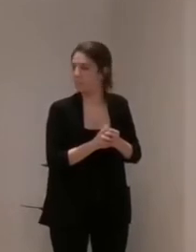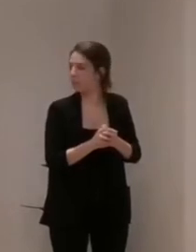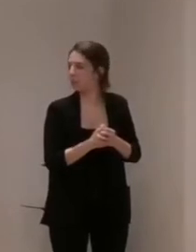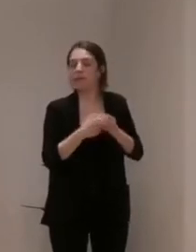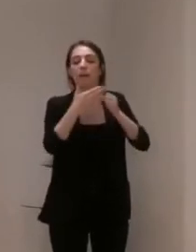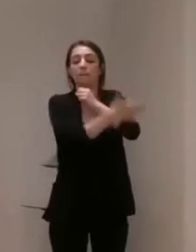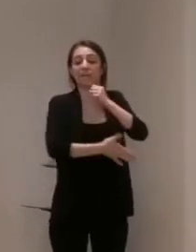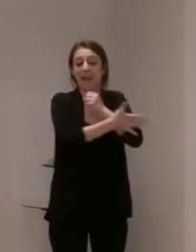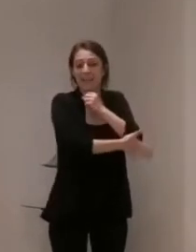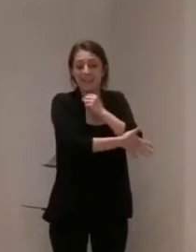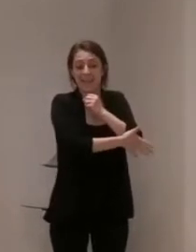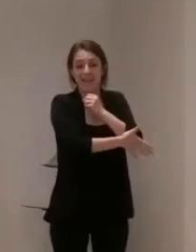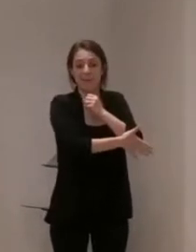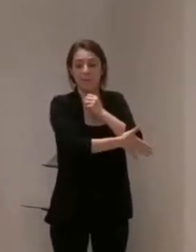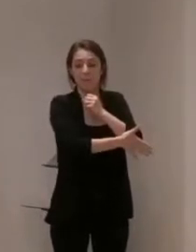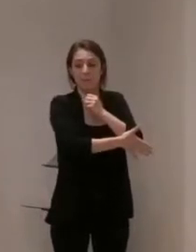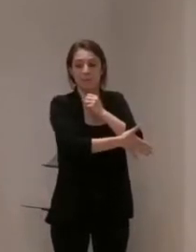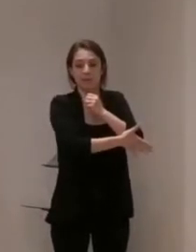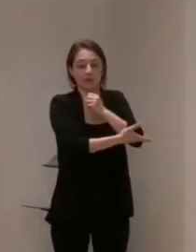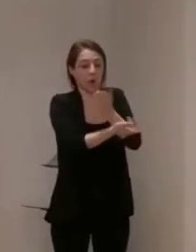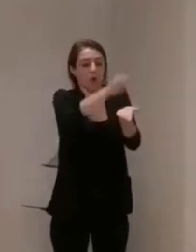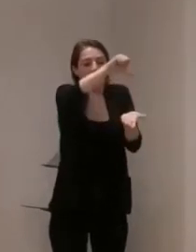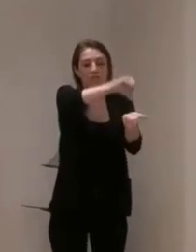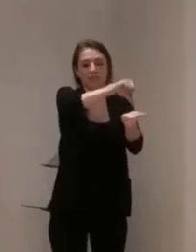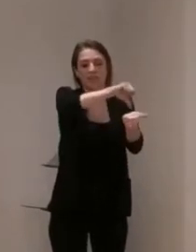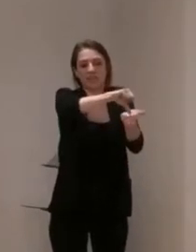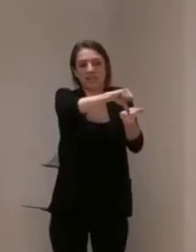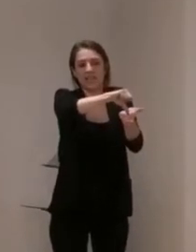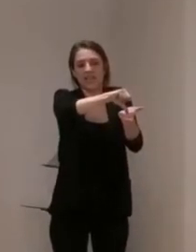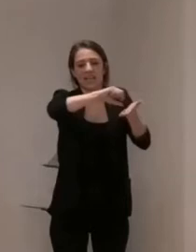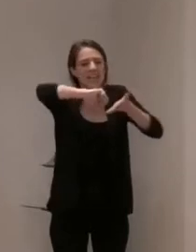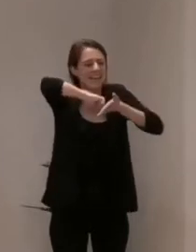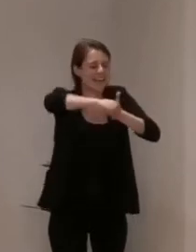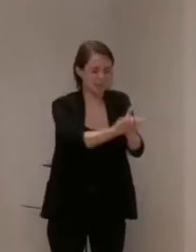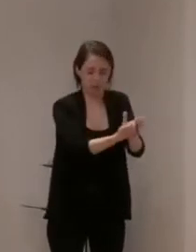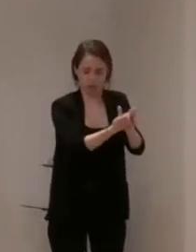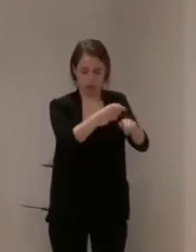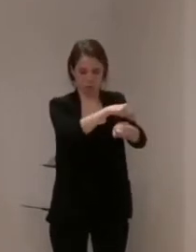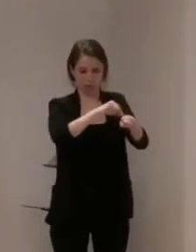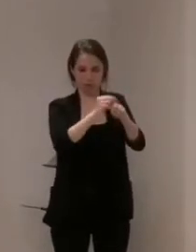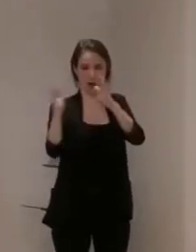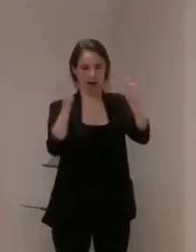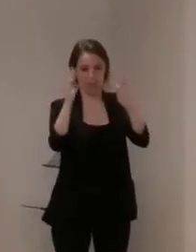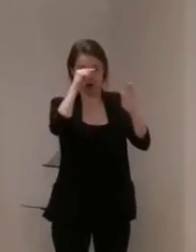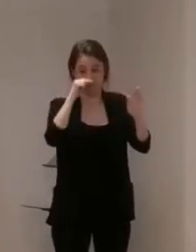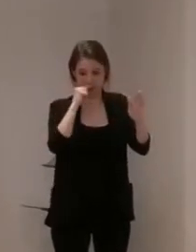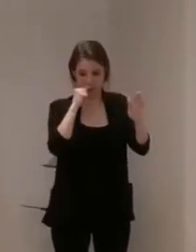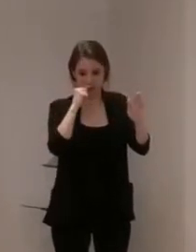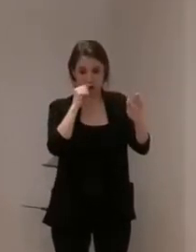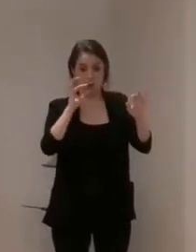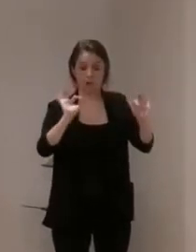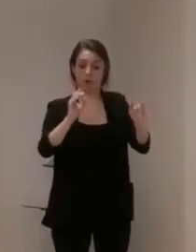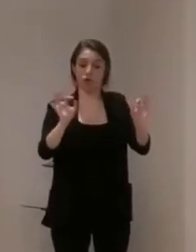Via Laietana va ser un centre de repressió política durant tot el franquisme, però no només de